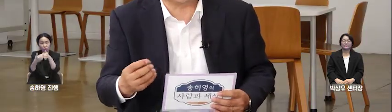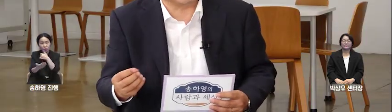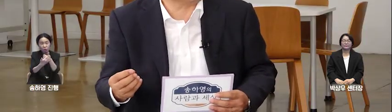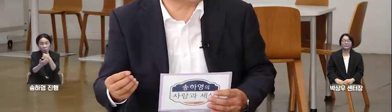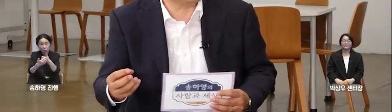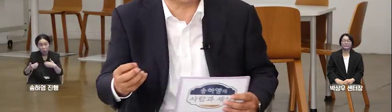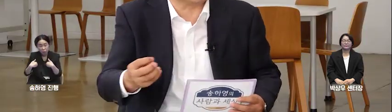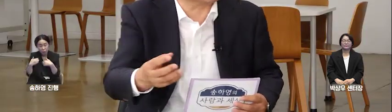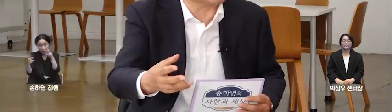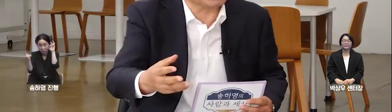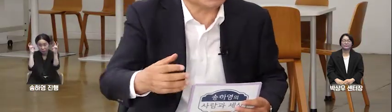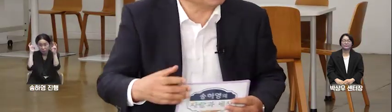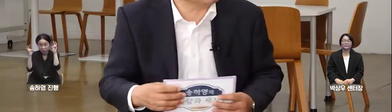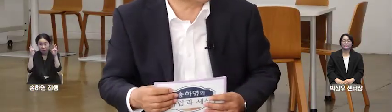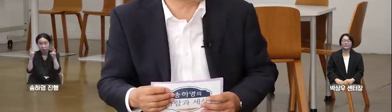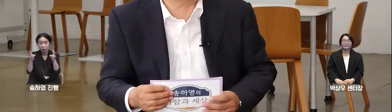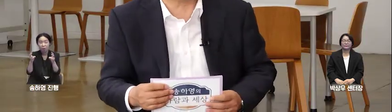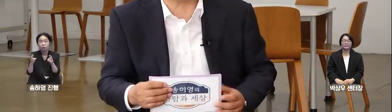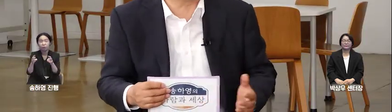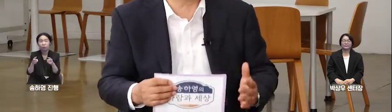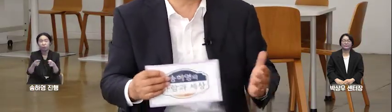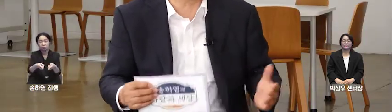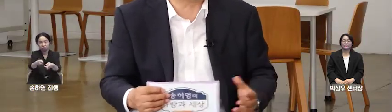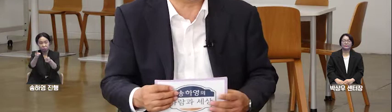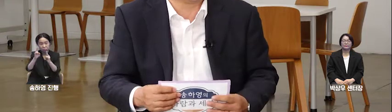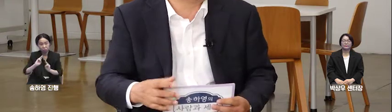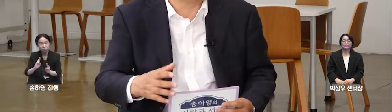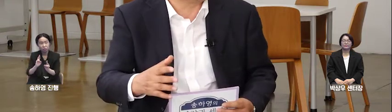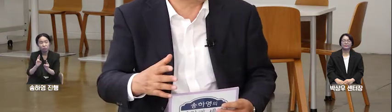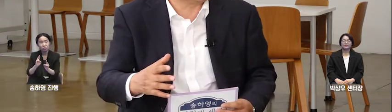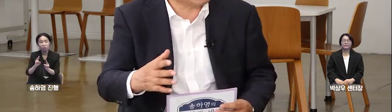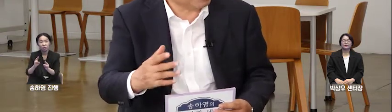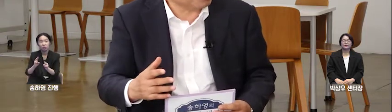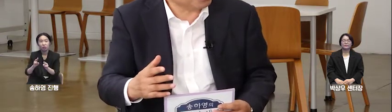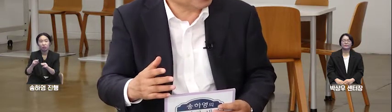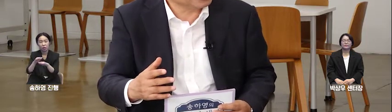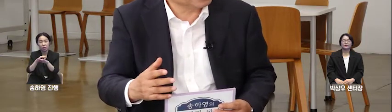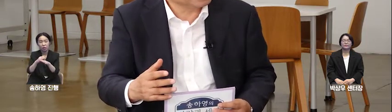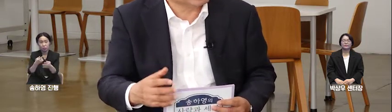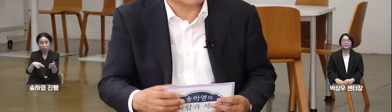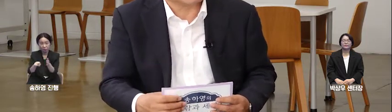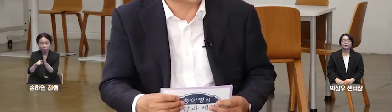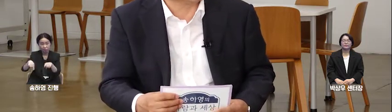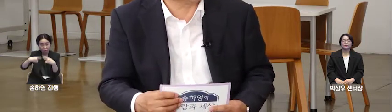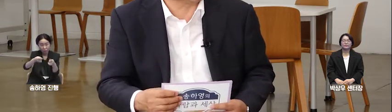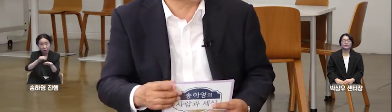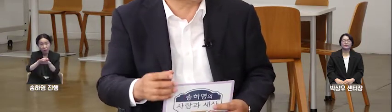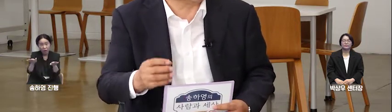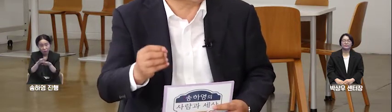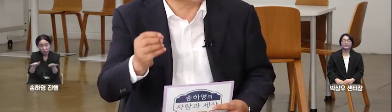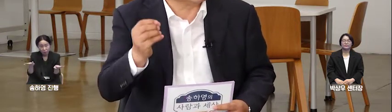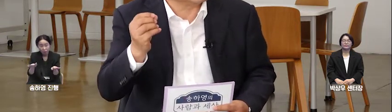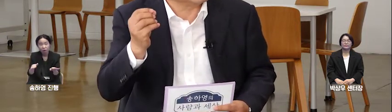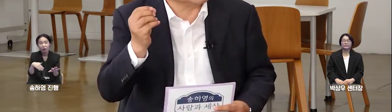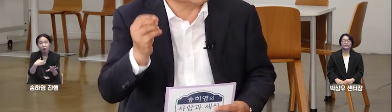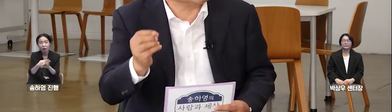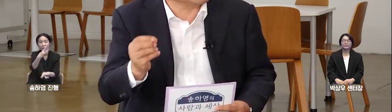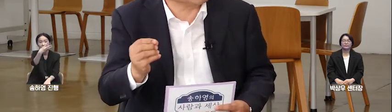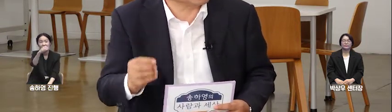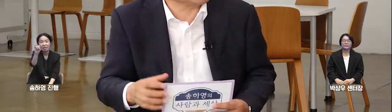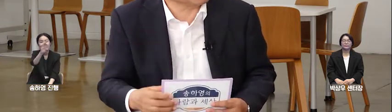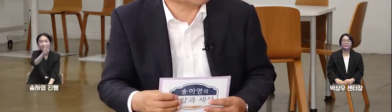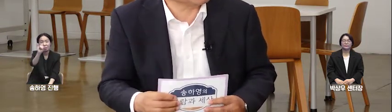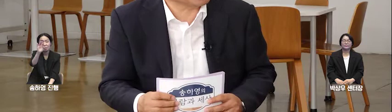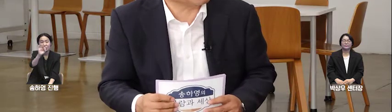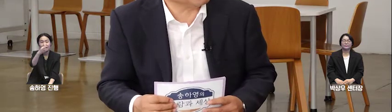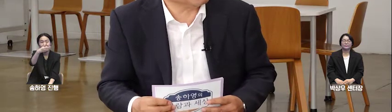지원이 필요해. 그런데 뭐 기업에서 또 자원봉사를 할 수 있고 네. 이래가지고 그걸 해결하면은 그게 이제